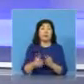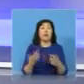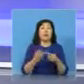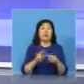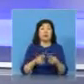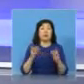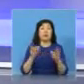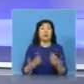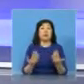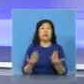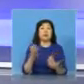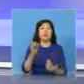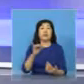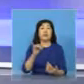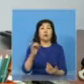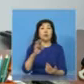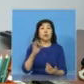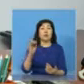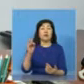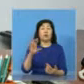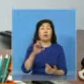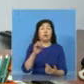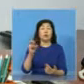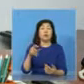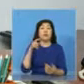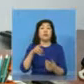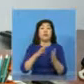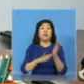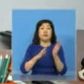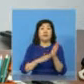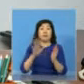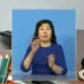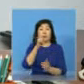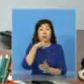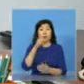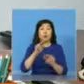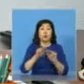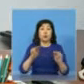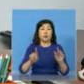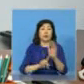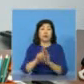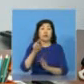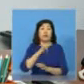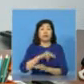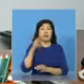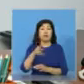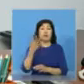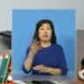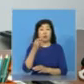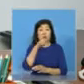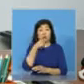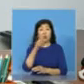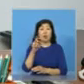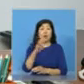Бұлбұл Елеусінова басшылық етеді. Еңбек жолын 1995 жылы мұғалімдіктен бастаған ол, 2004 жылдан бастап Қобда ауданы